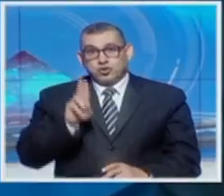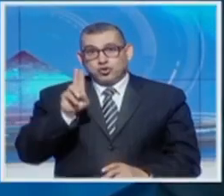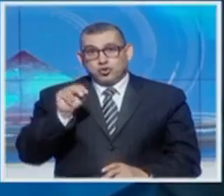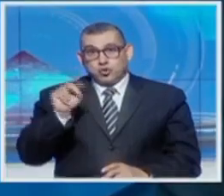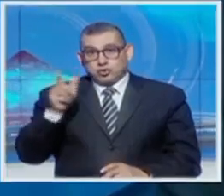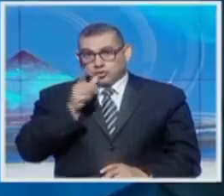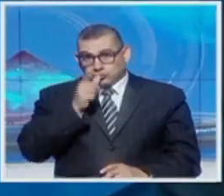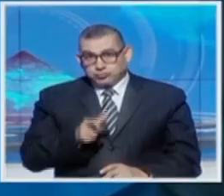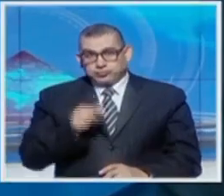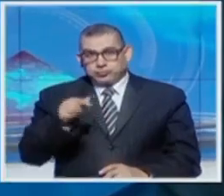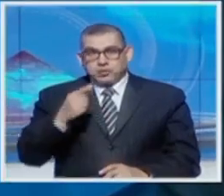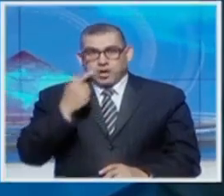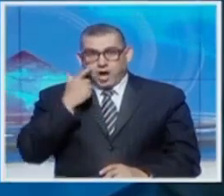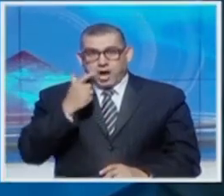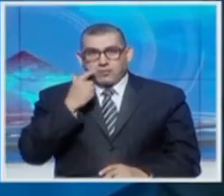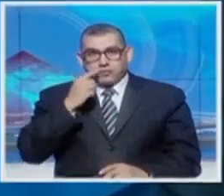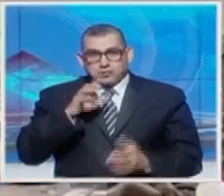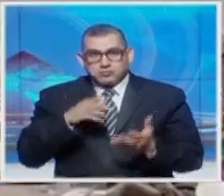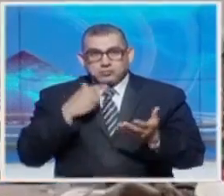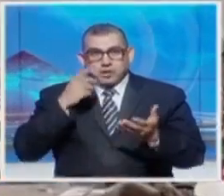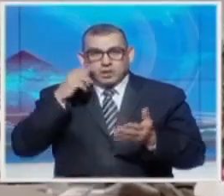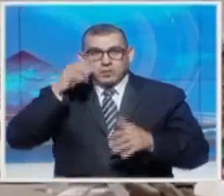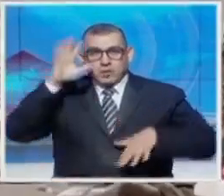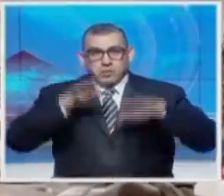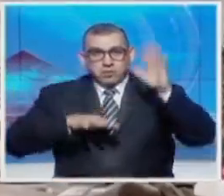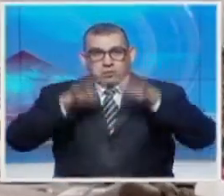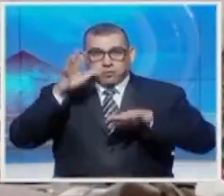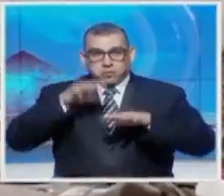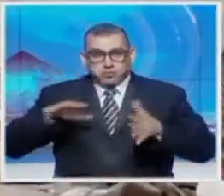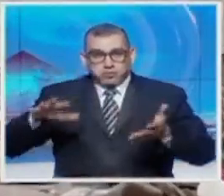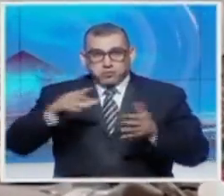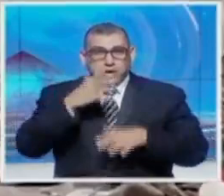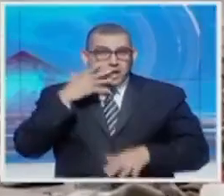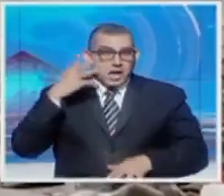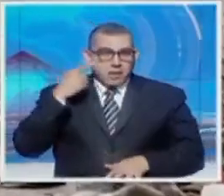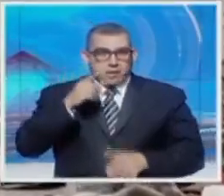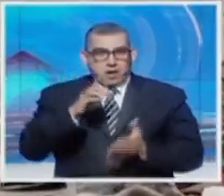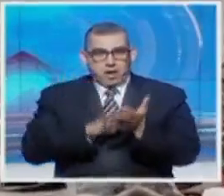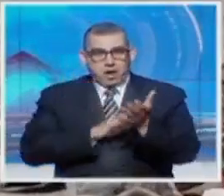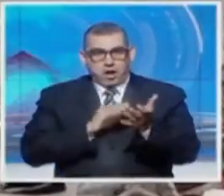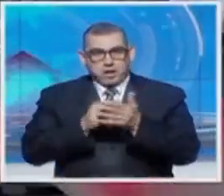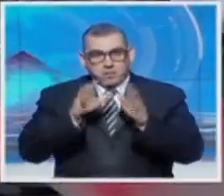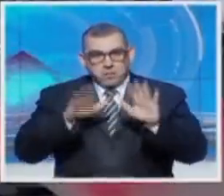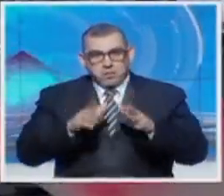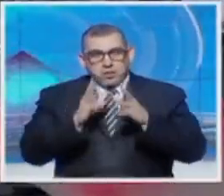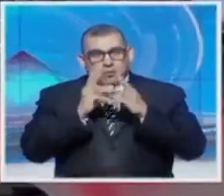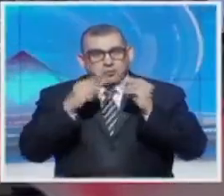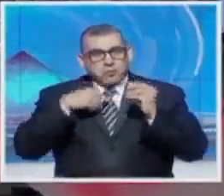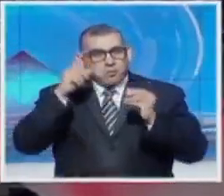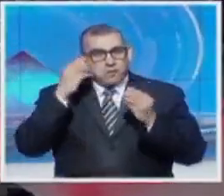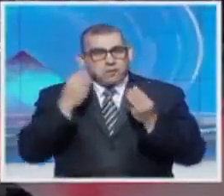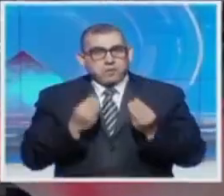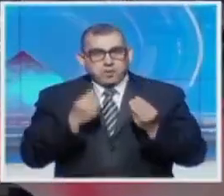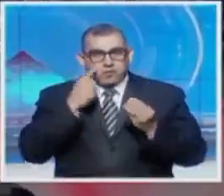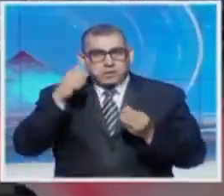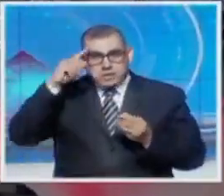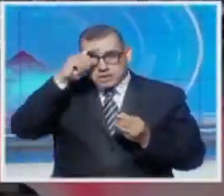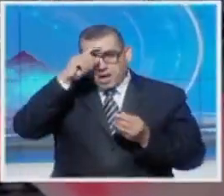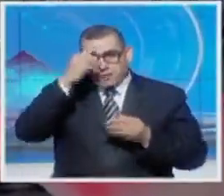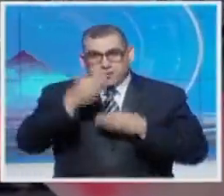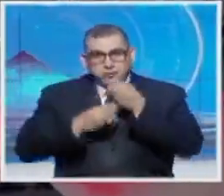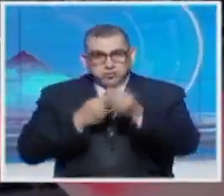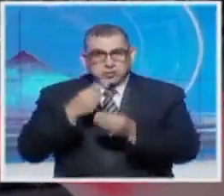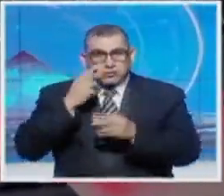والأمم المتحدة تؤكد أن حجم كارثة العاصفة دانيال في ليبيا ما يزال مجهولا، وتتحدث عن صعوبات